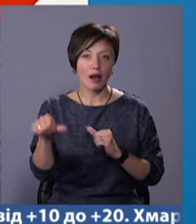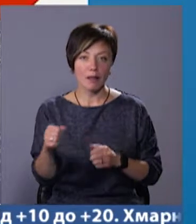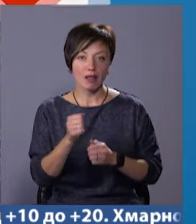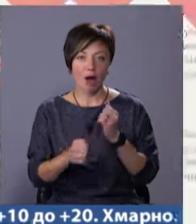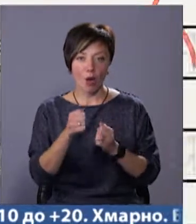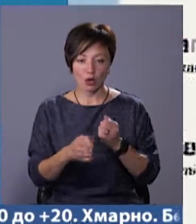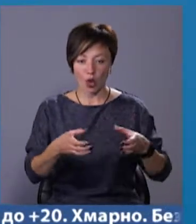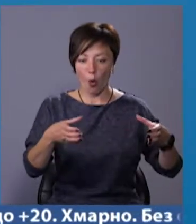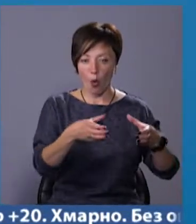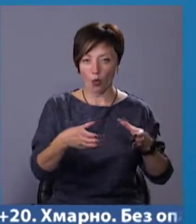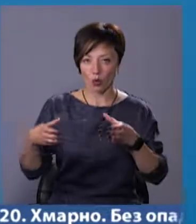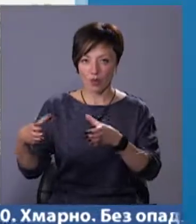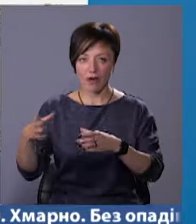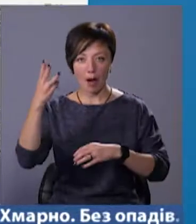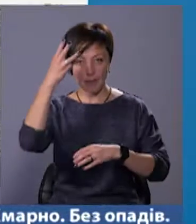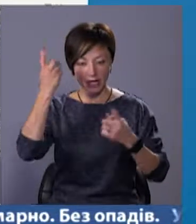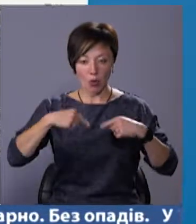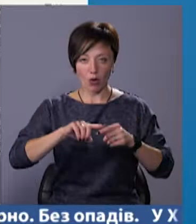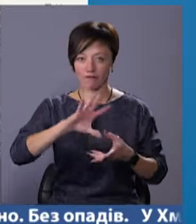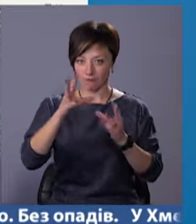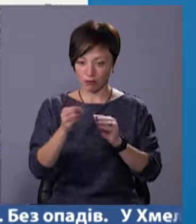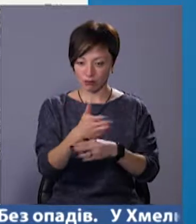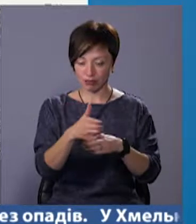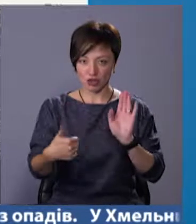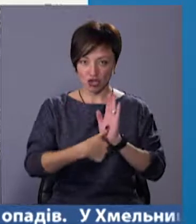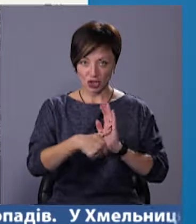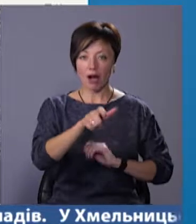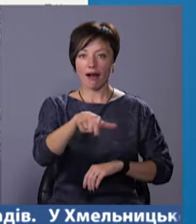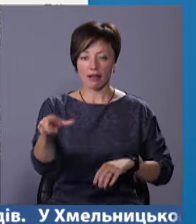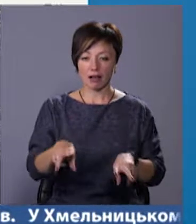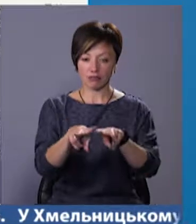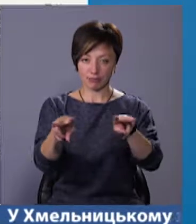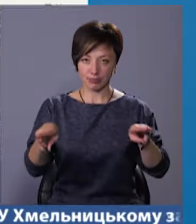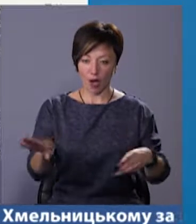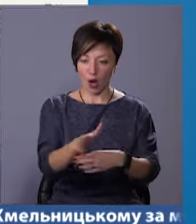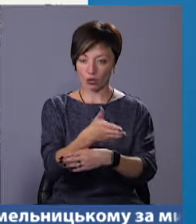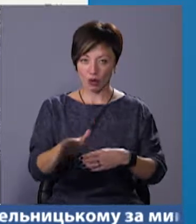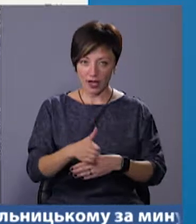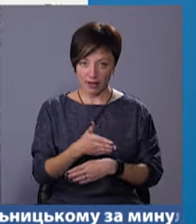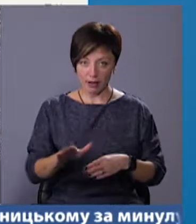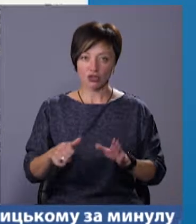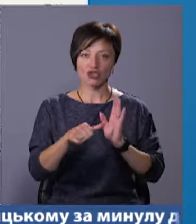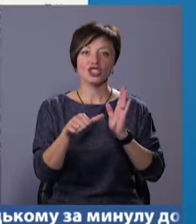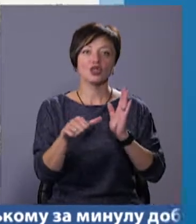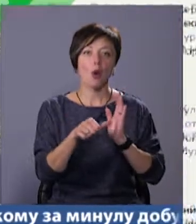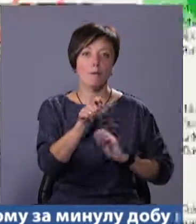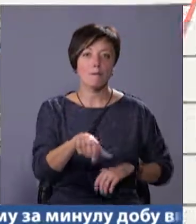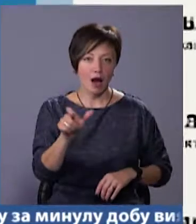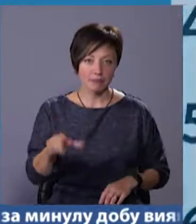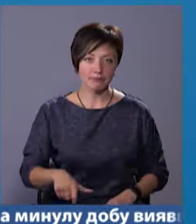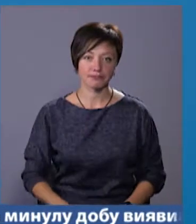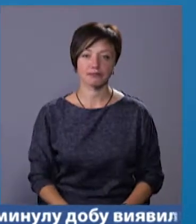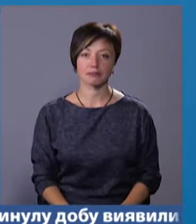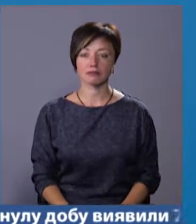кожний з округів. У Хмельницькому округів 6, відтак усі кандидати будуть рівномірно розподілені між ними 6. Ольга Нісмянова,